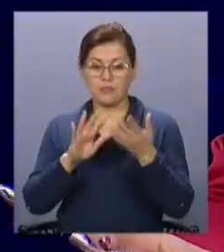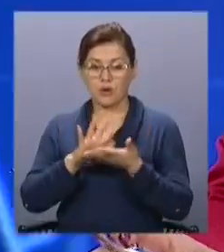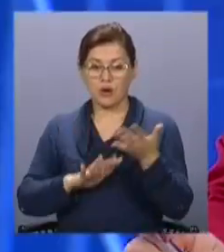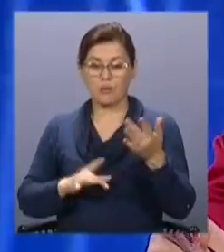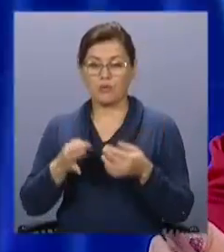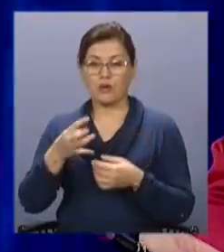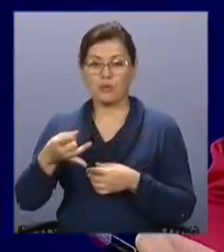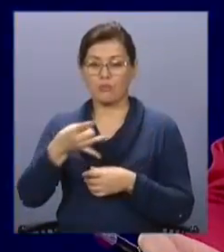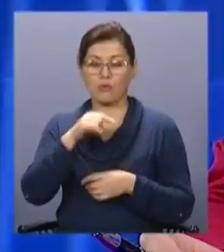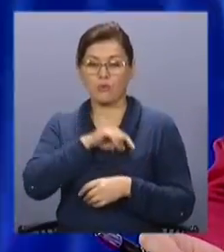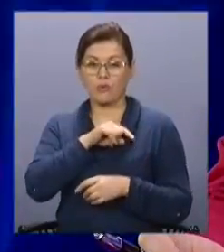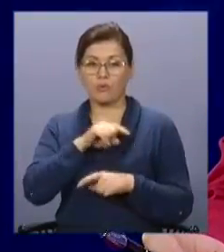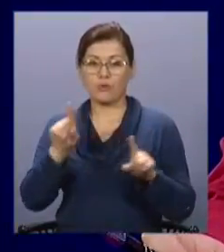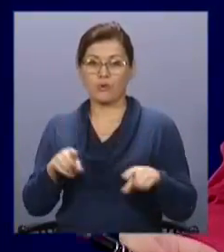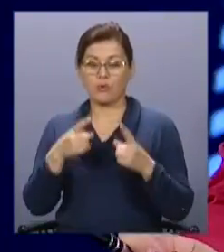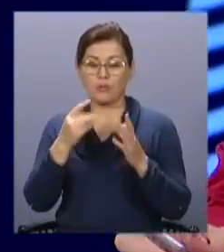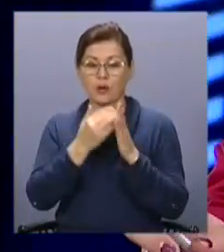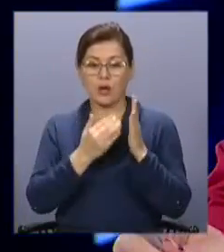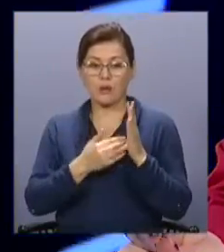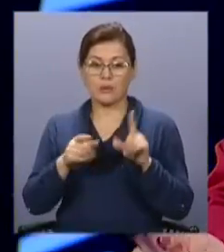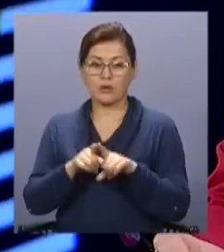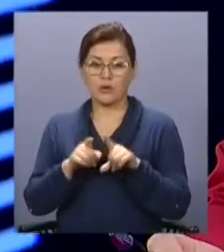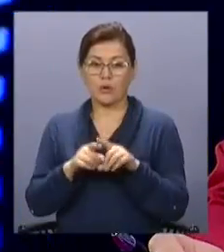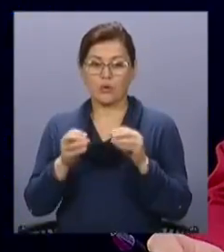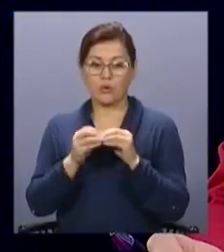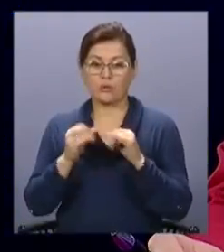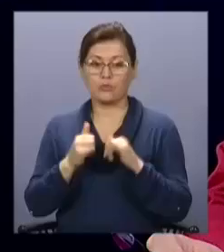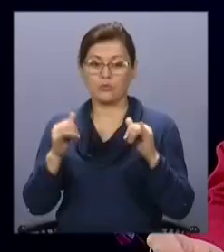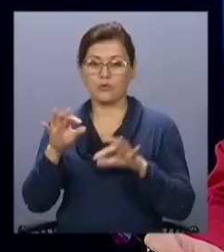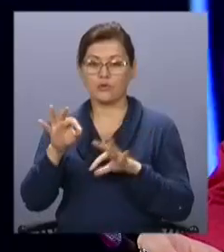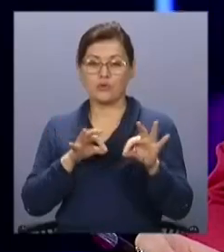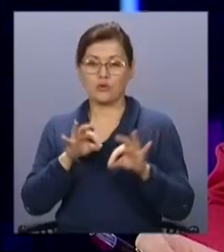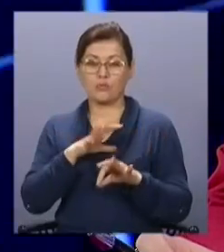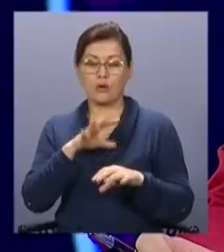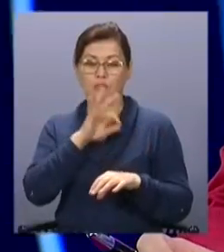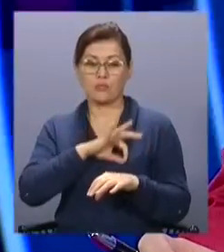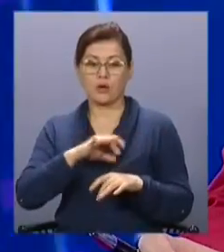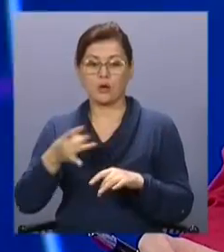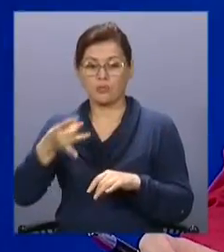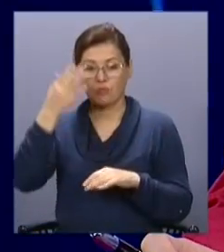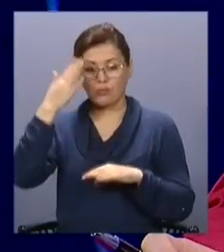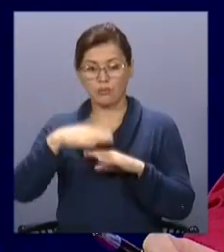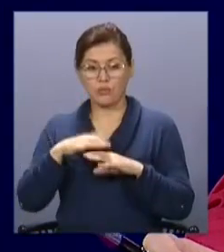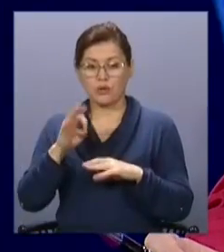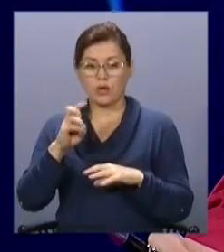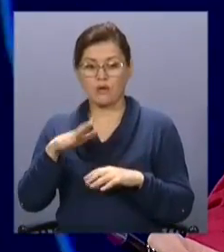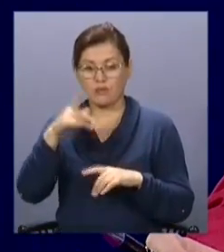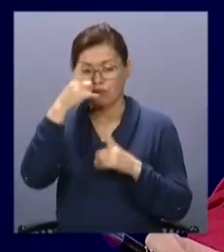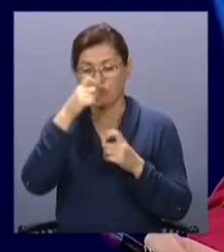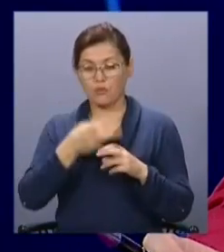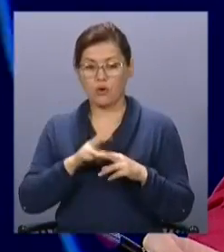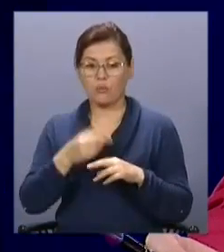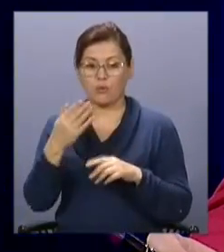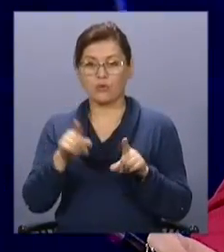Бостандық ауданында рухани жаңғыру бағдарламасы аясында 10-нан астам жоба жүзеге асқан. Бұл туралы аудан әкімі Бекқали Торғаев мәлімдеді.